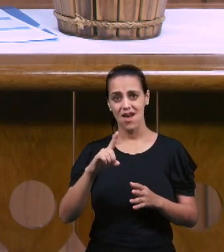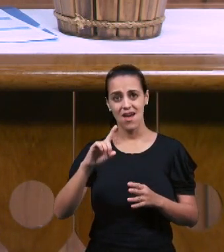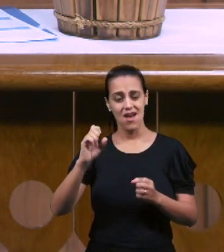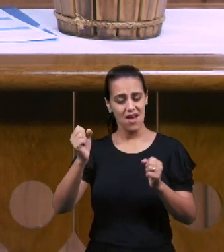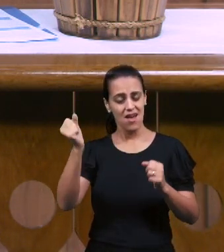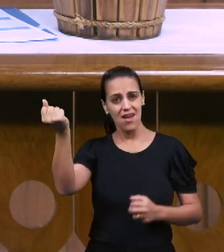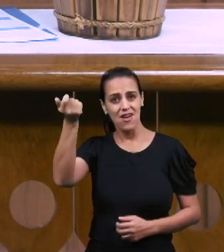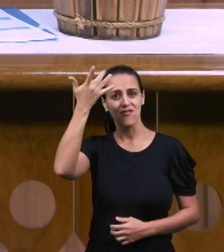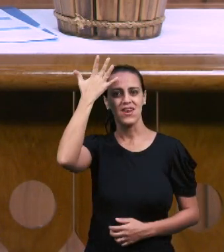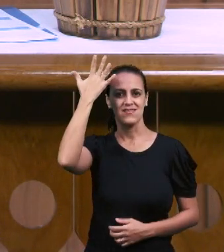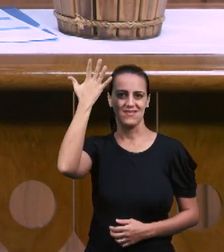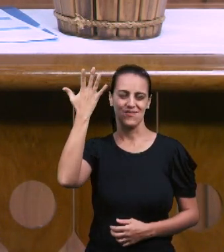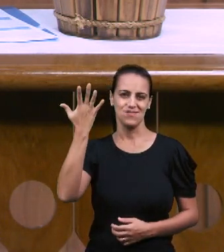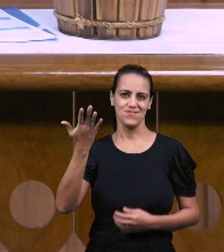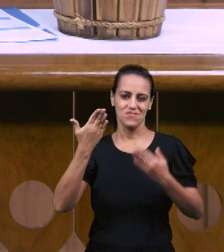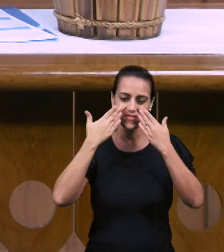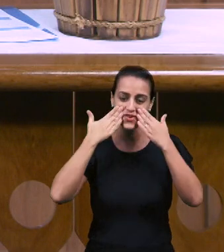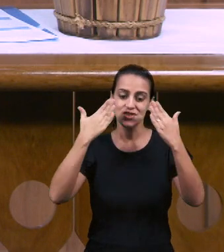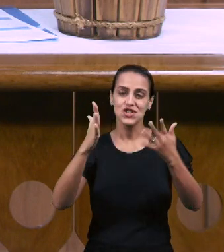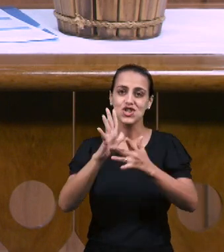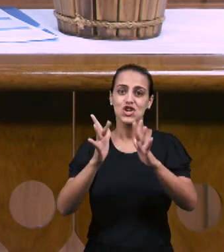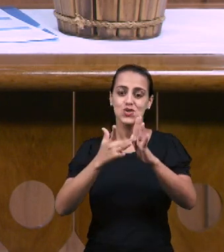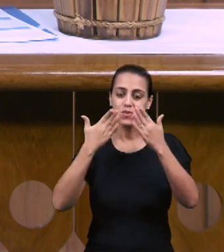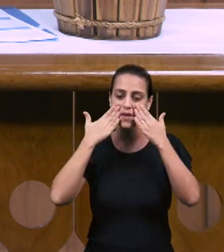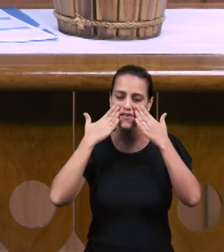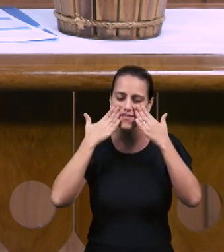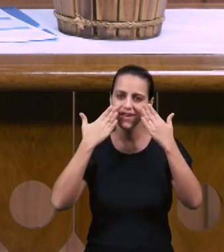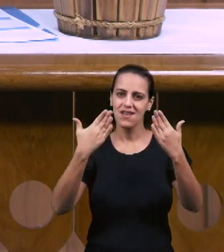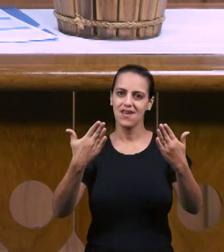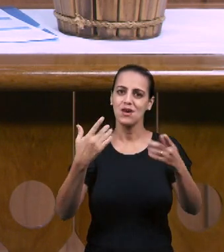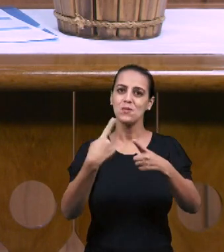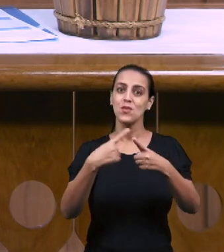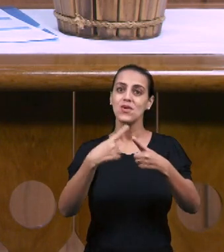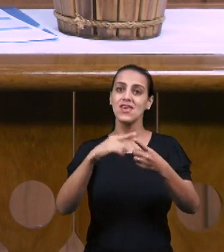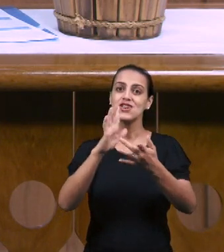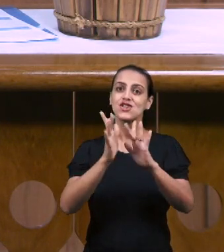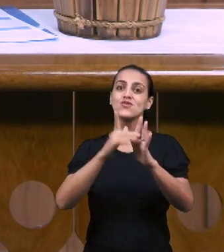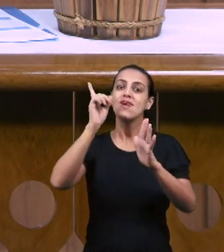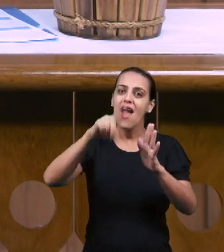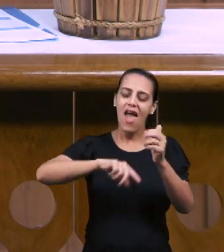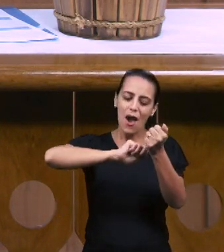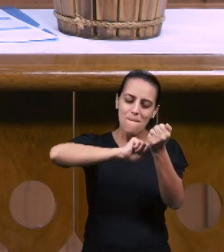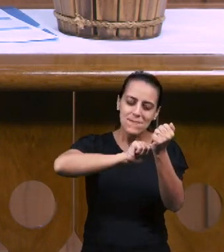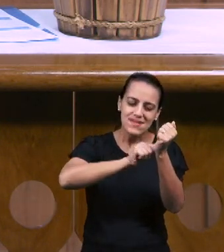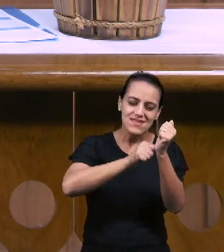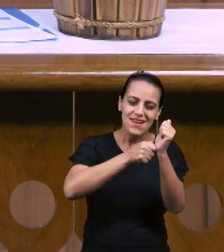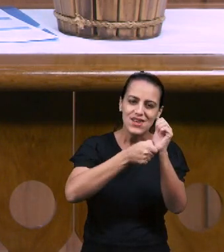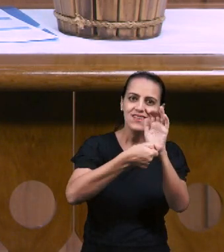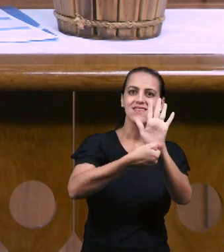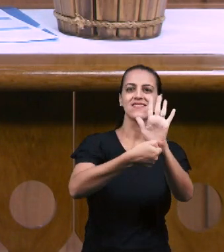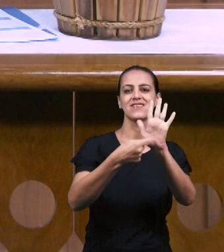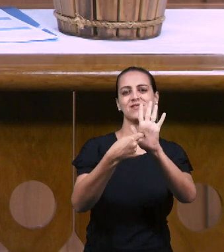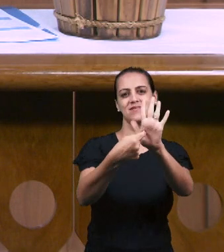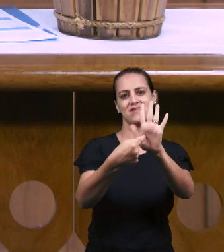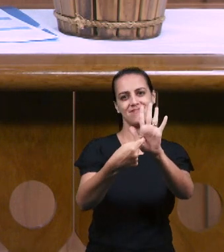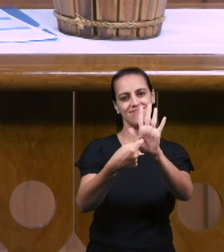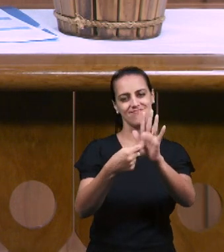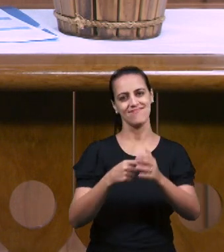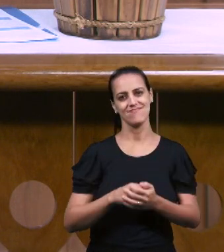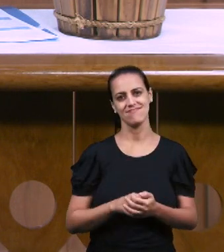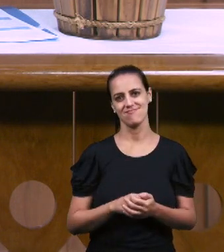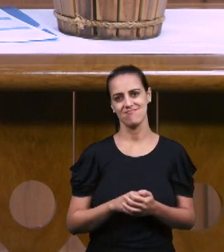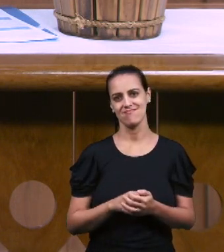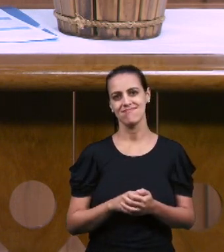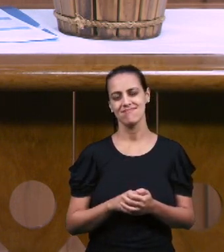Jésus. Donc Jésus est le mystère. Donc il doit être révélé. Ce n'est pas la peine de dire, ah celui-là est